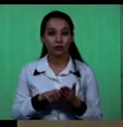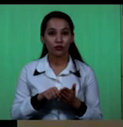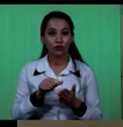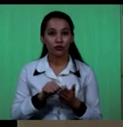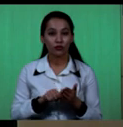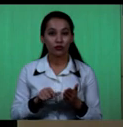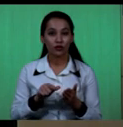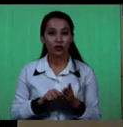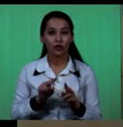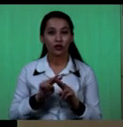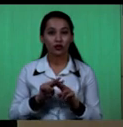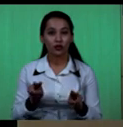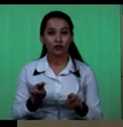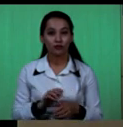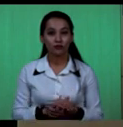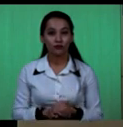3667 ga teng.